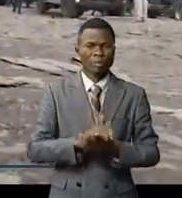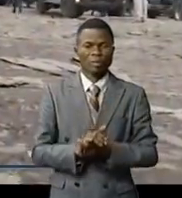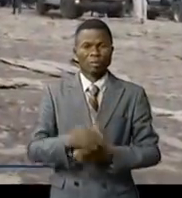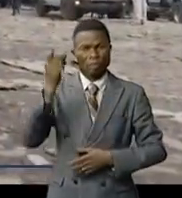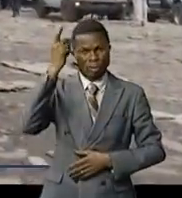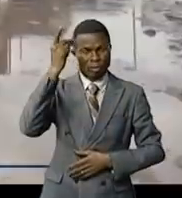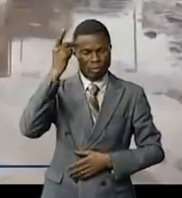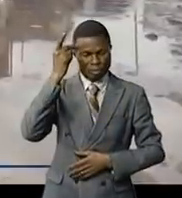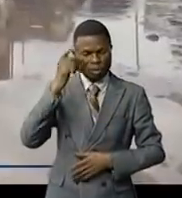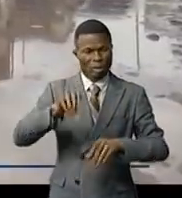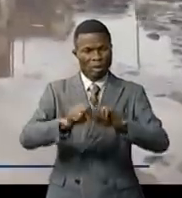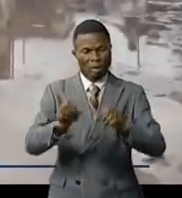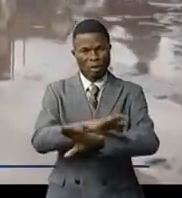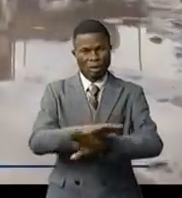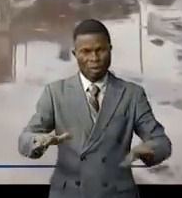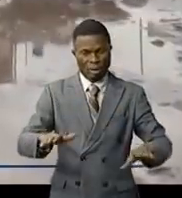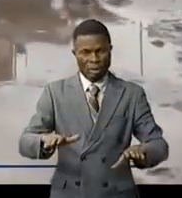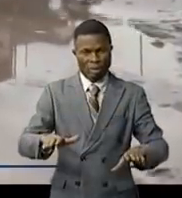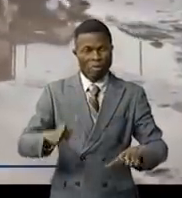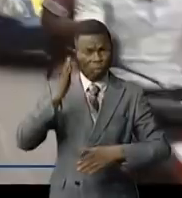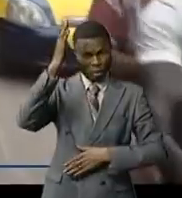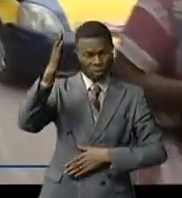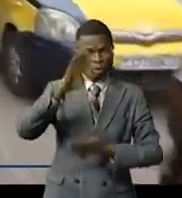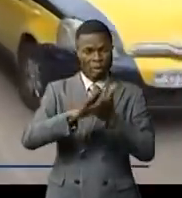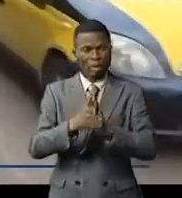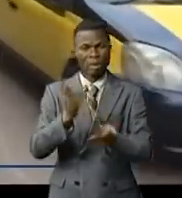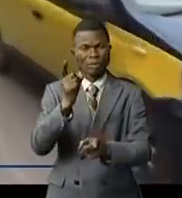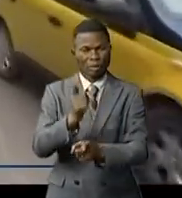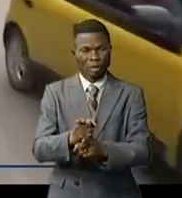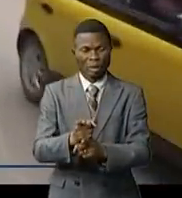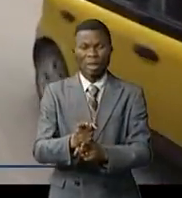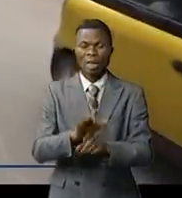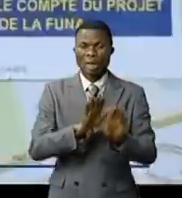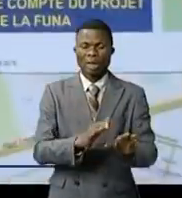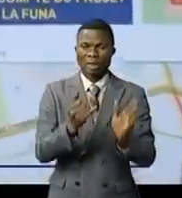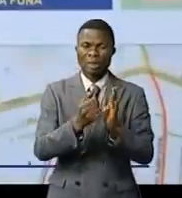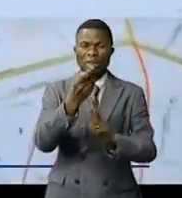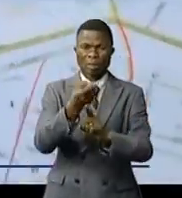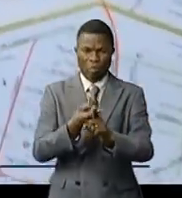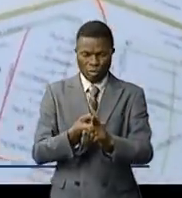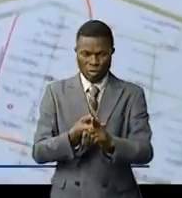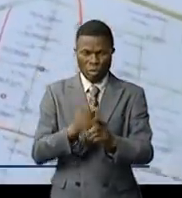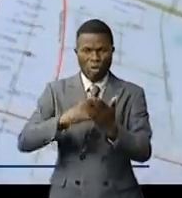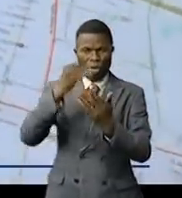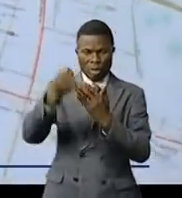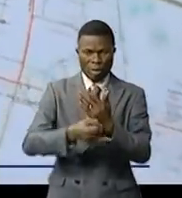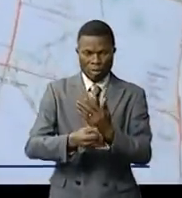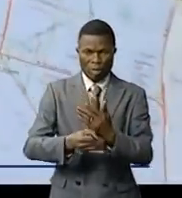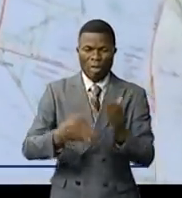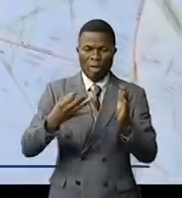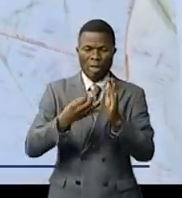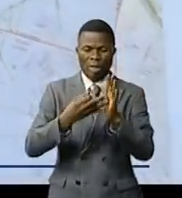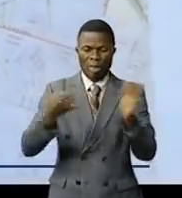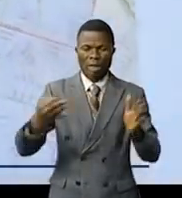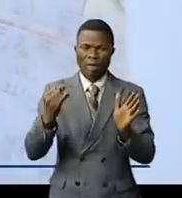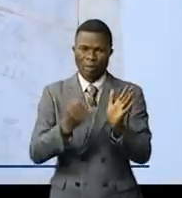Kinshasa Zéro Trou, c'est l'image qu'aura la capitale congolaise dans 6 mois. Ce projet couvre 86 km à